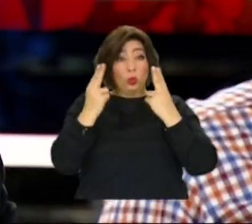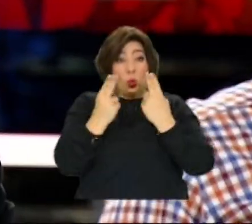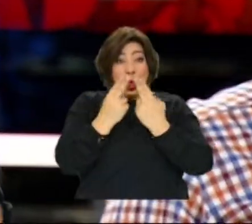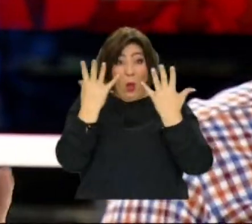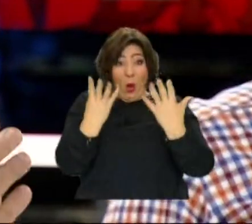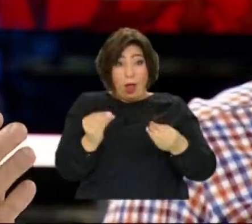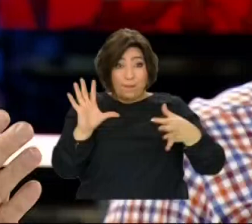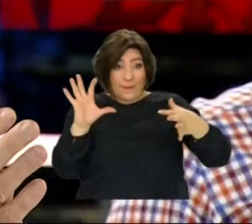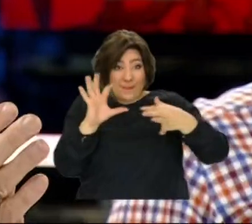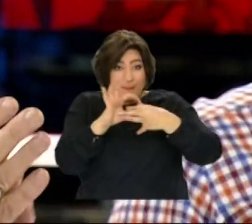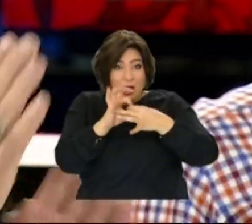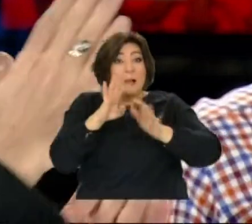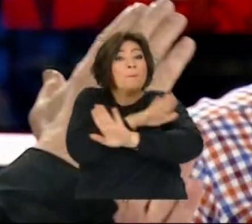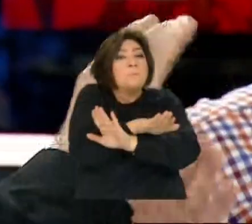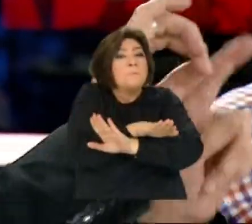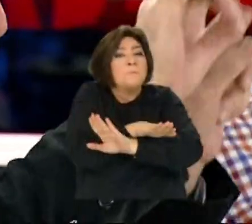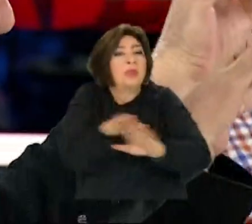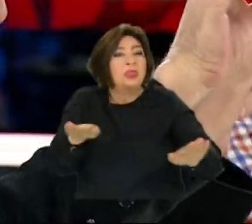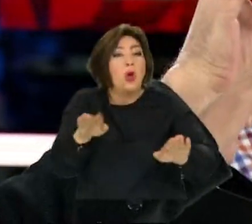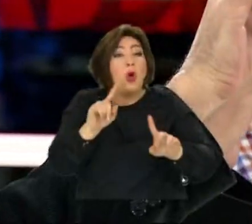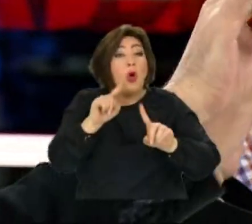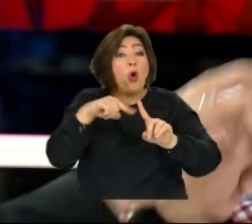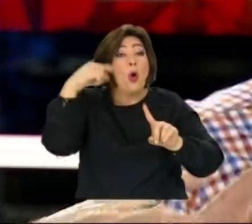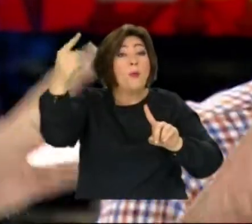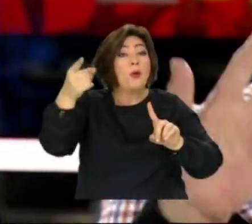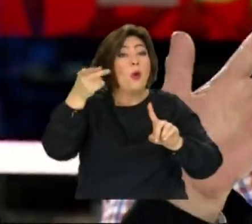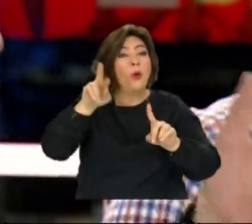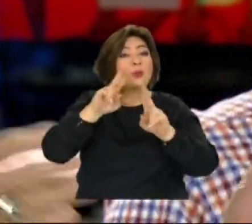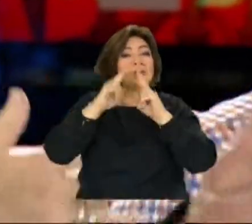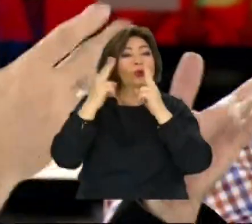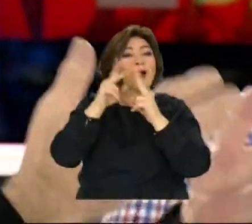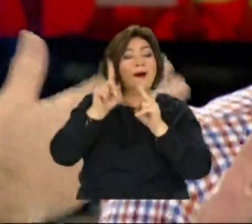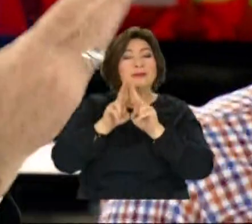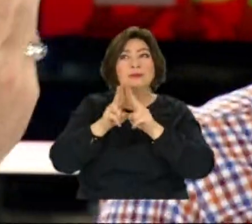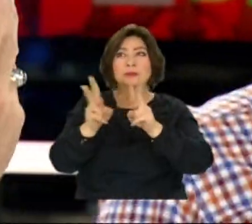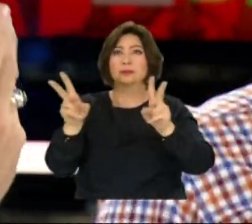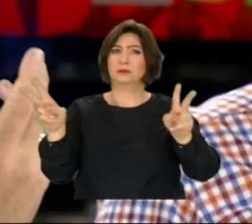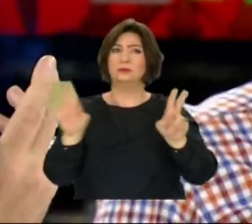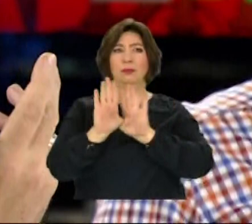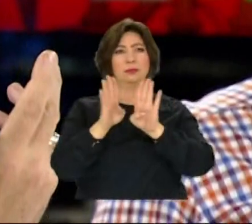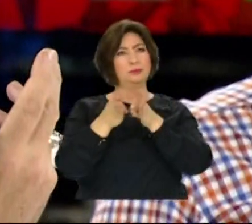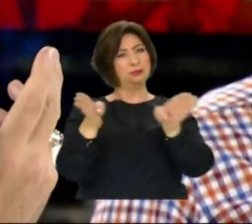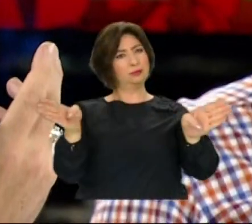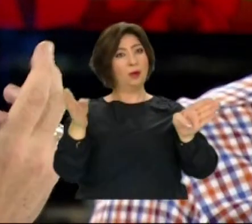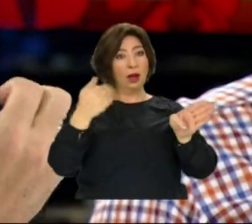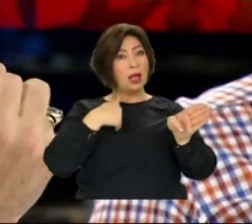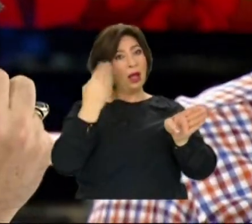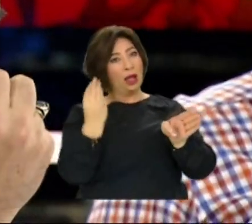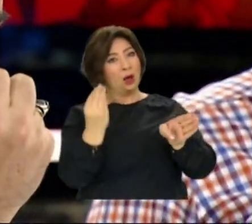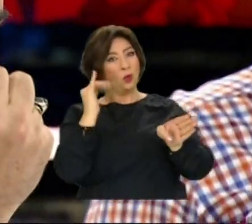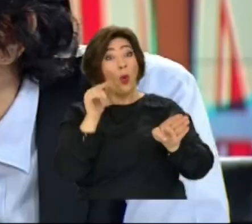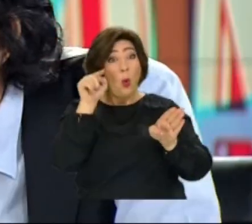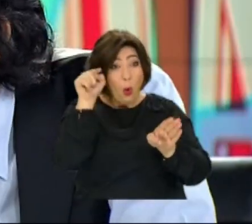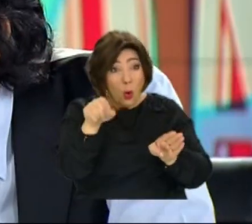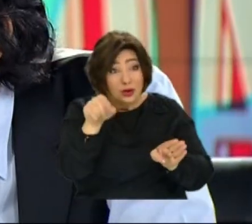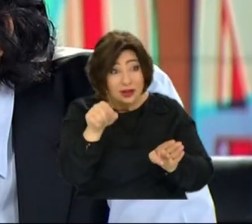dünya ile olan bağlantısı biter. Öbür tarafa tak diye açılır. Ve açıldığında gerçekten kendisini bekleyen akıbeti de görmeye başlar. Orada.